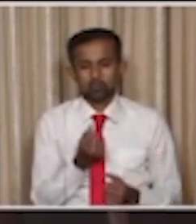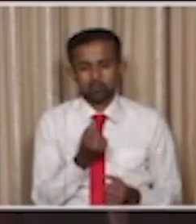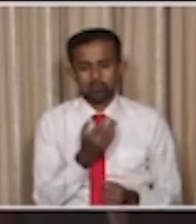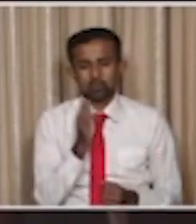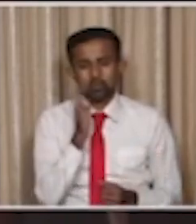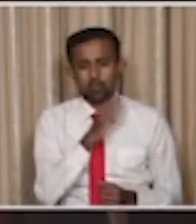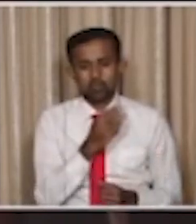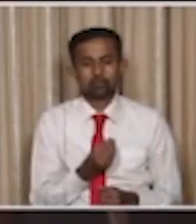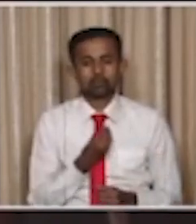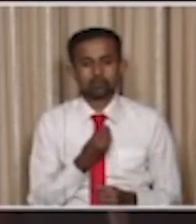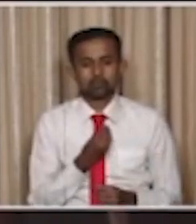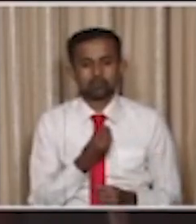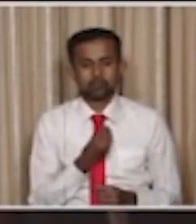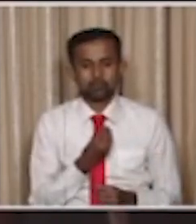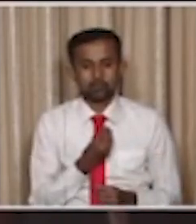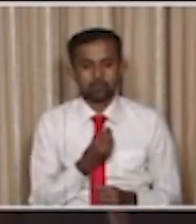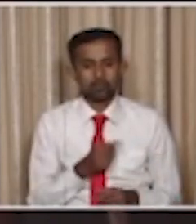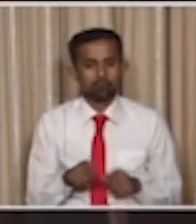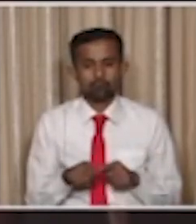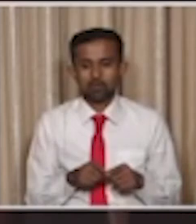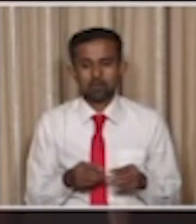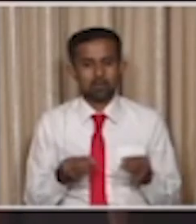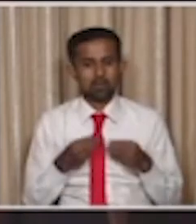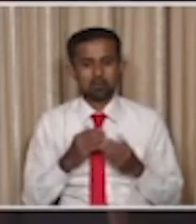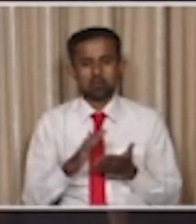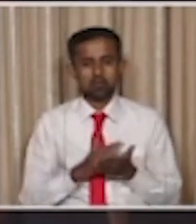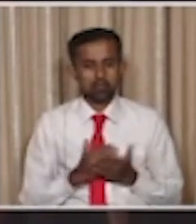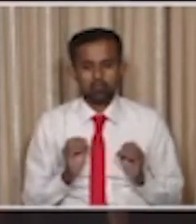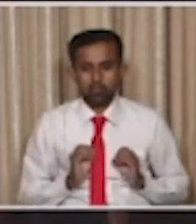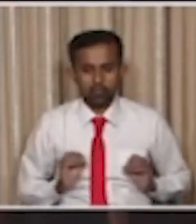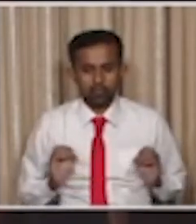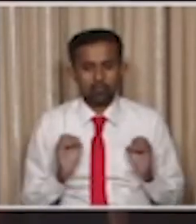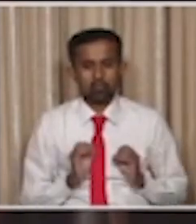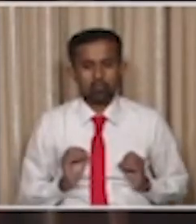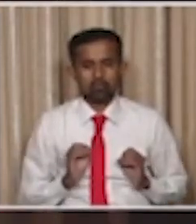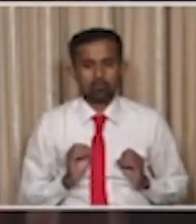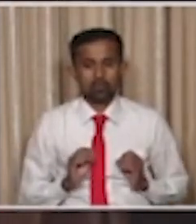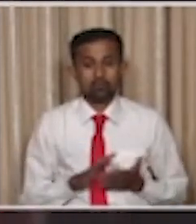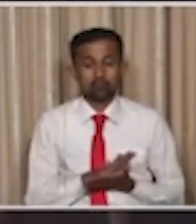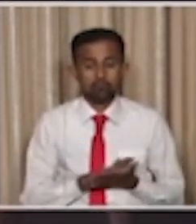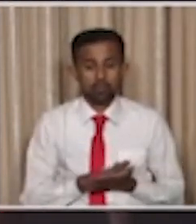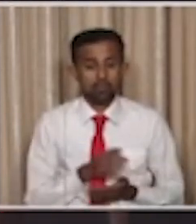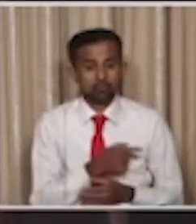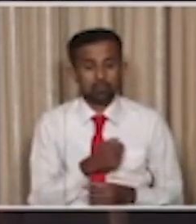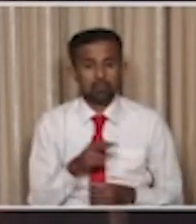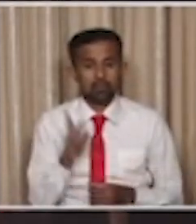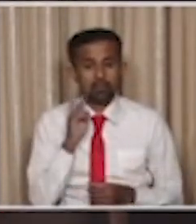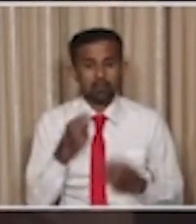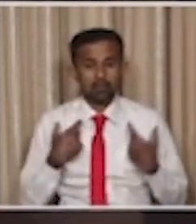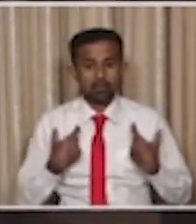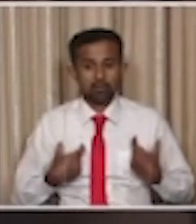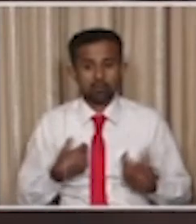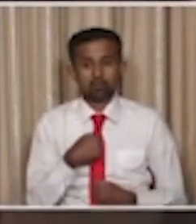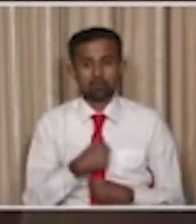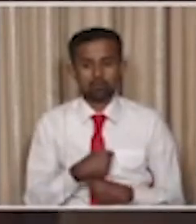ලබා දෙන්න කියලා. හැබැයි එහෙම දෙයක් ලැබිලා නැහැ. ඉතාම පැහැදිලි මේ ආණ්ඩුව මේ රනිල් රාජපක්ෂ